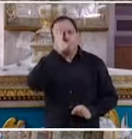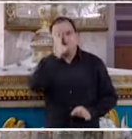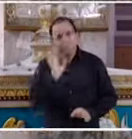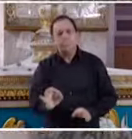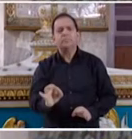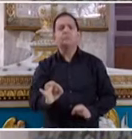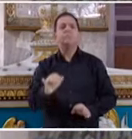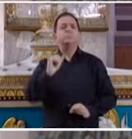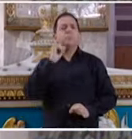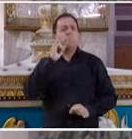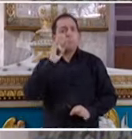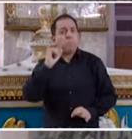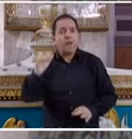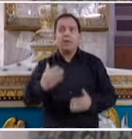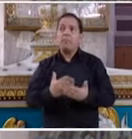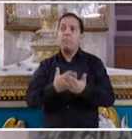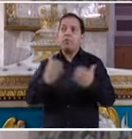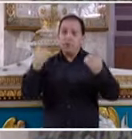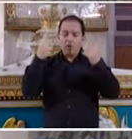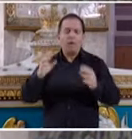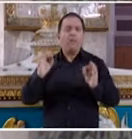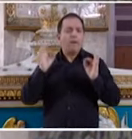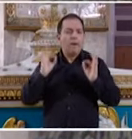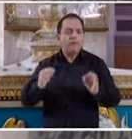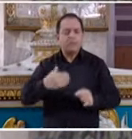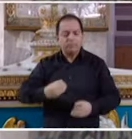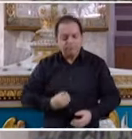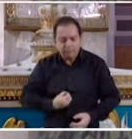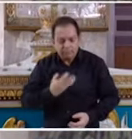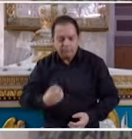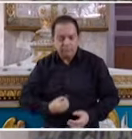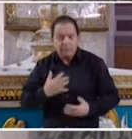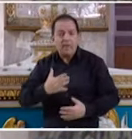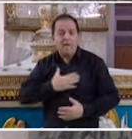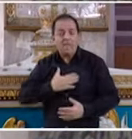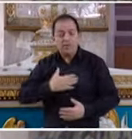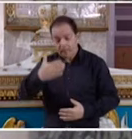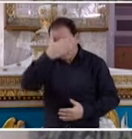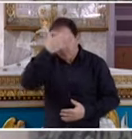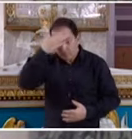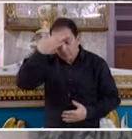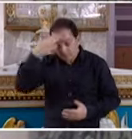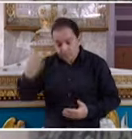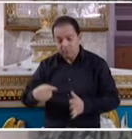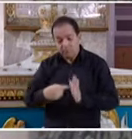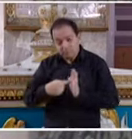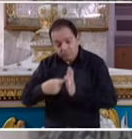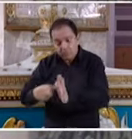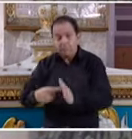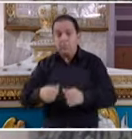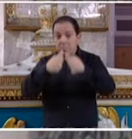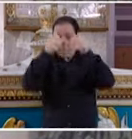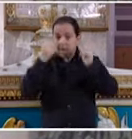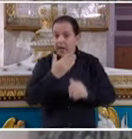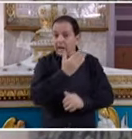και πάντα παρούσα ενώπιον του Θεού ζωντανή ευχαριστία μας. Είναι η κοινή φιλοτιμία του γένους των ανθρώπων. Η Παναγία είναι η